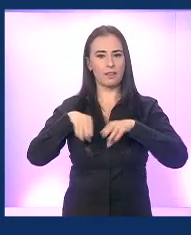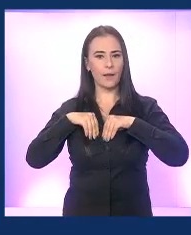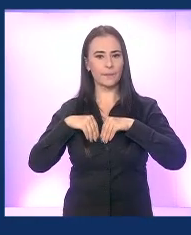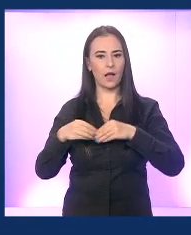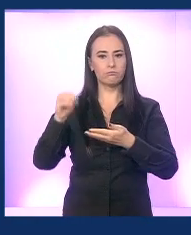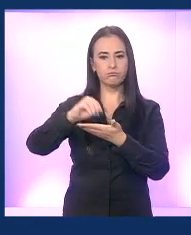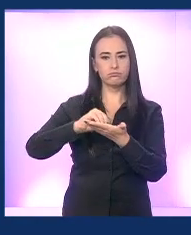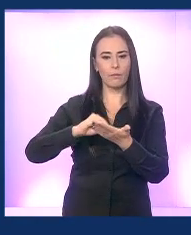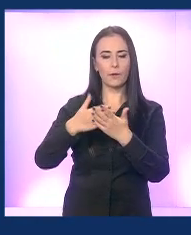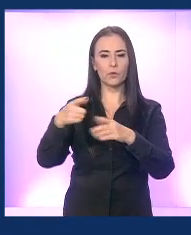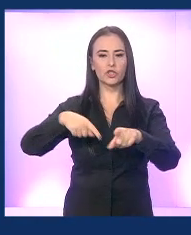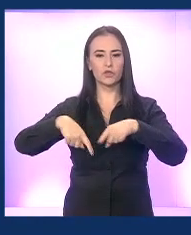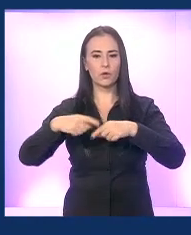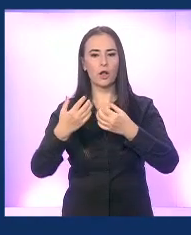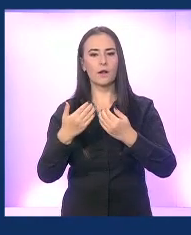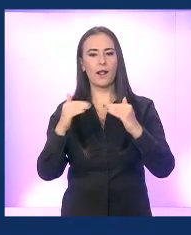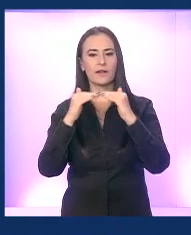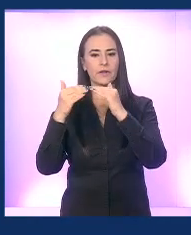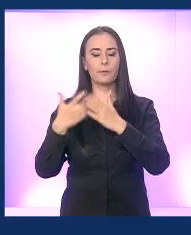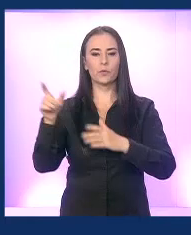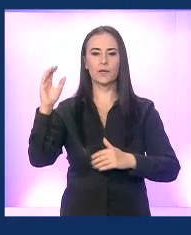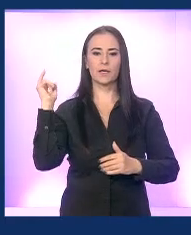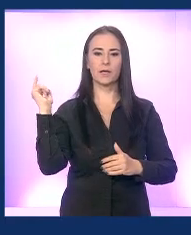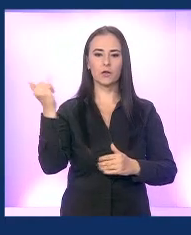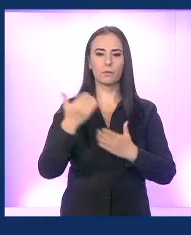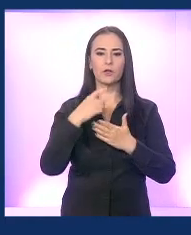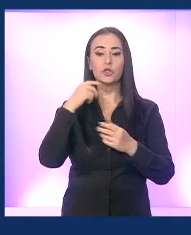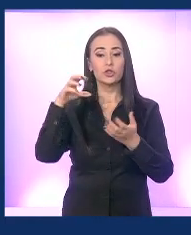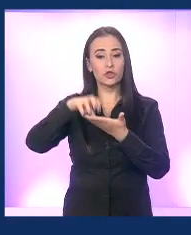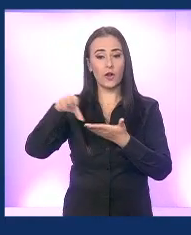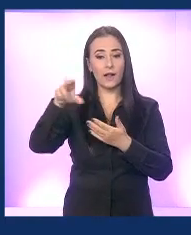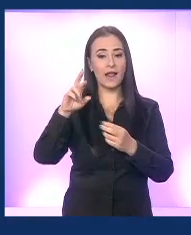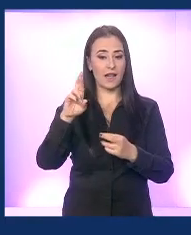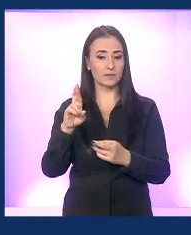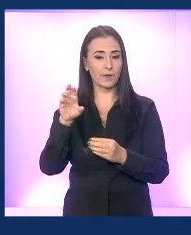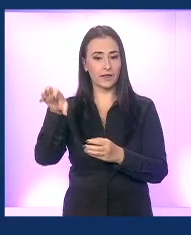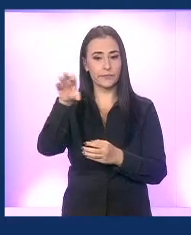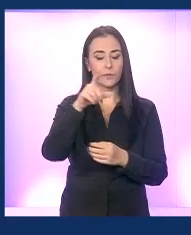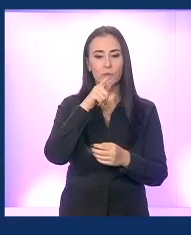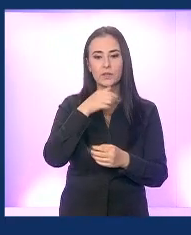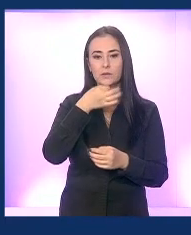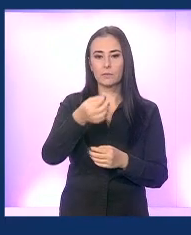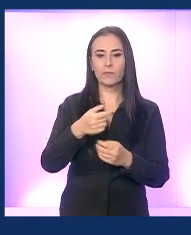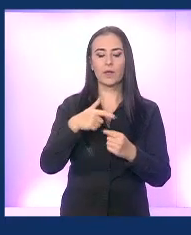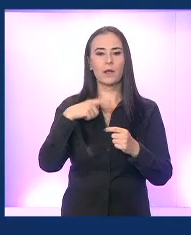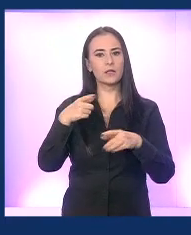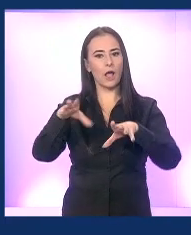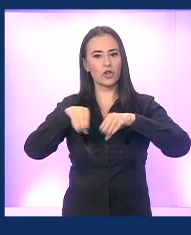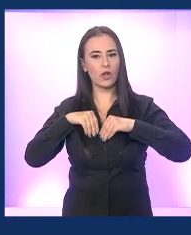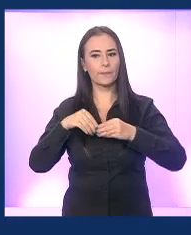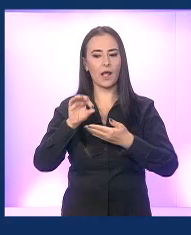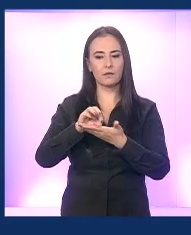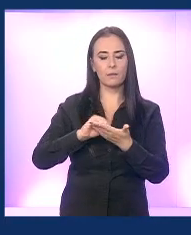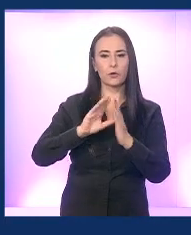adaptată circulația la nevoile călătorilor din zonele respective și că ar trebui ceva mai bine adaptată